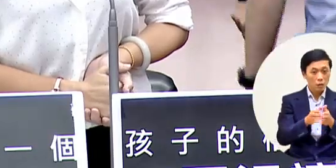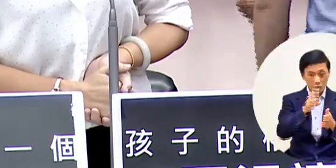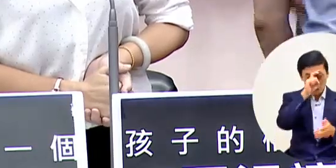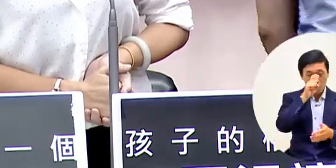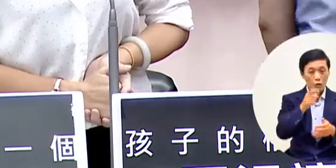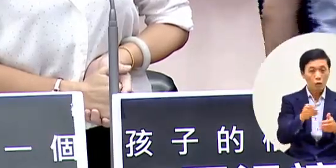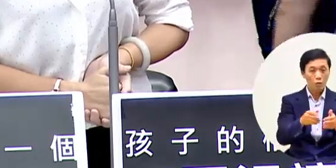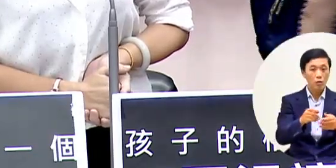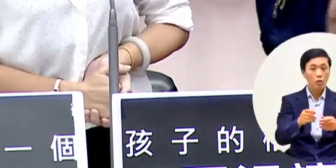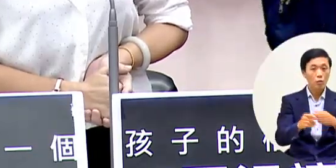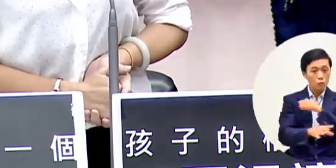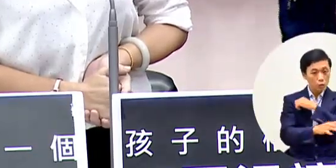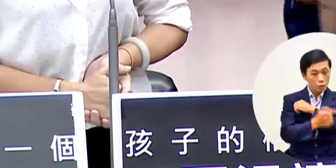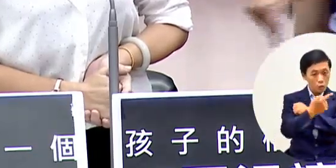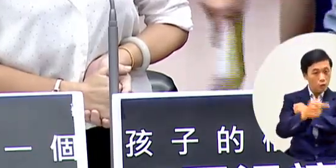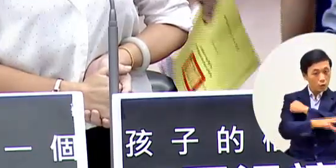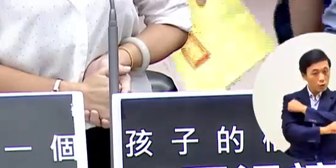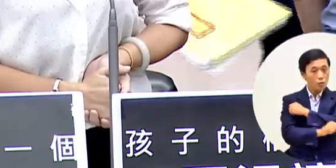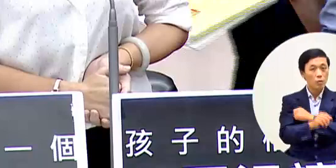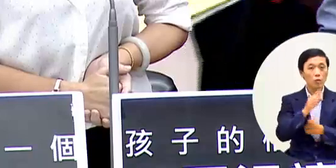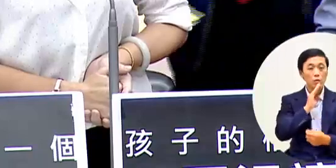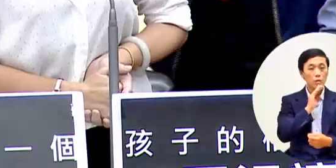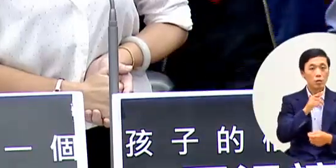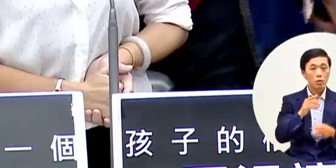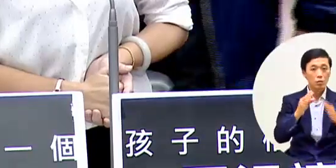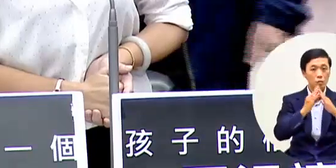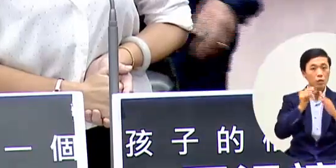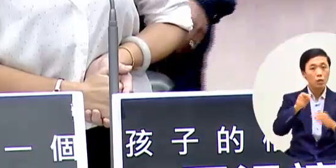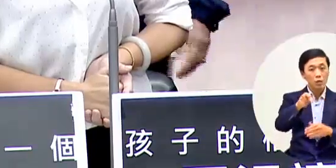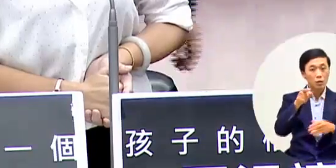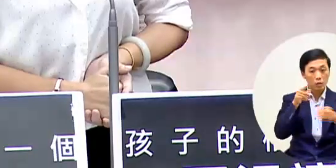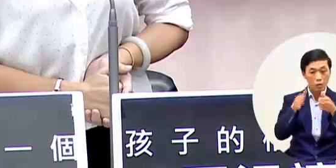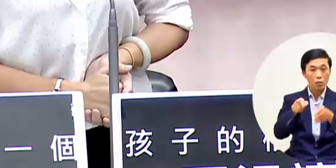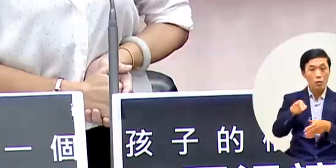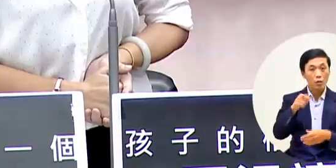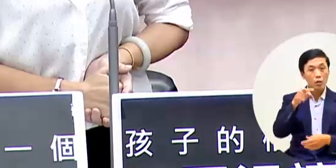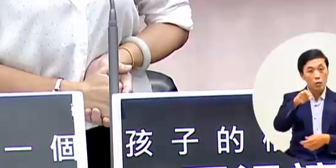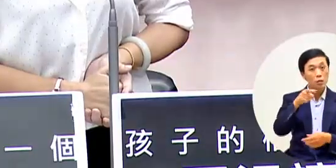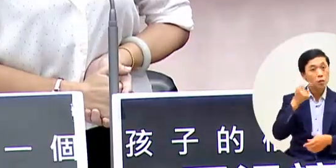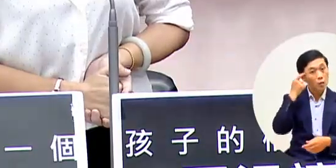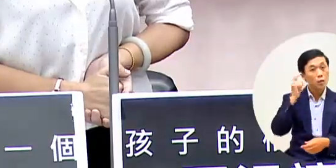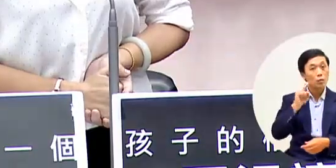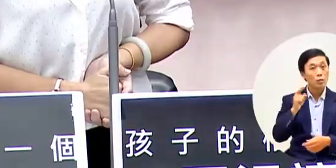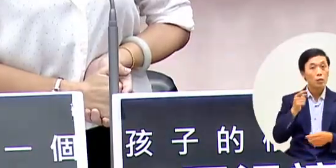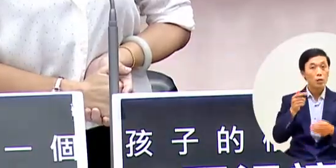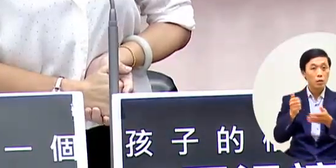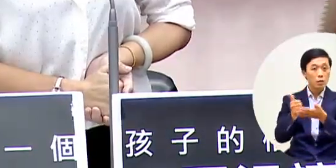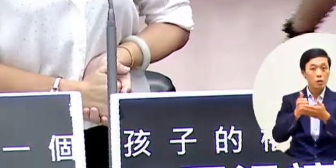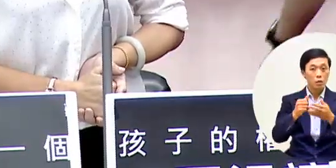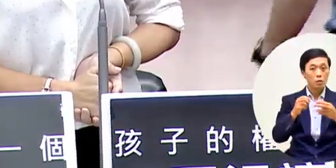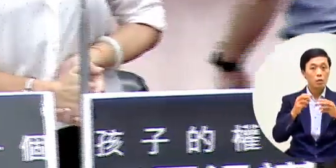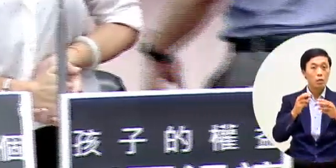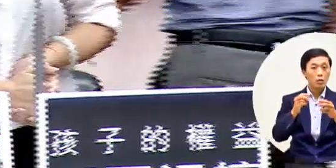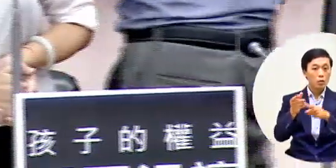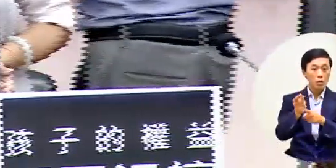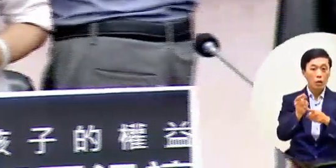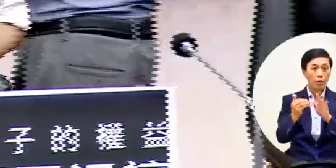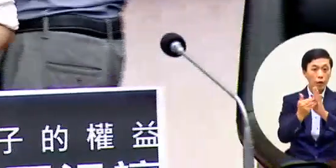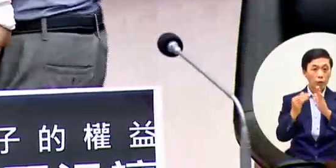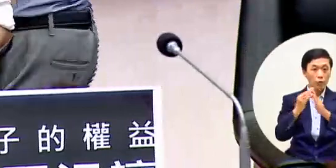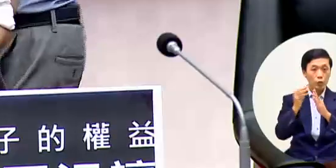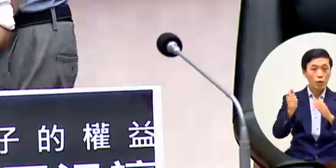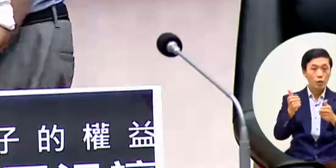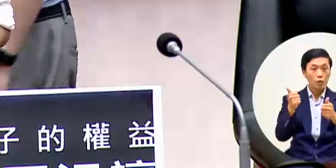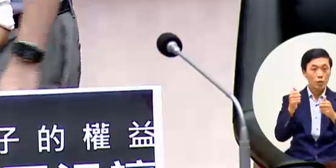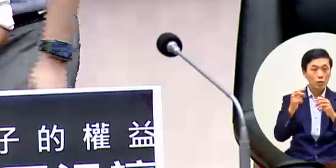不晓得局长你怎么看待这件事情，局长， 请消防局蔡代理局长答复。 这件事情我提过很